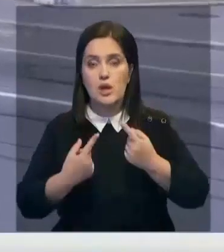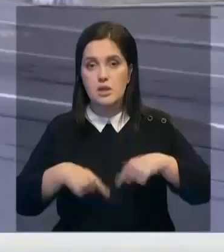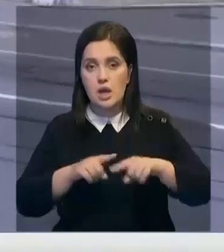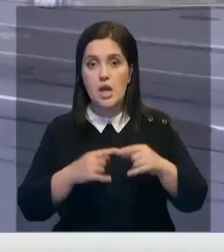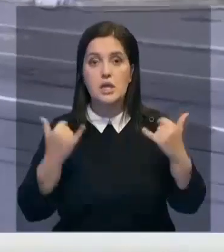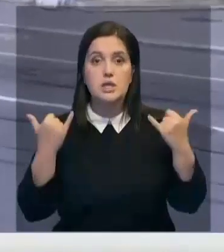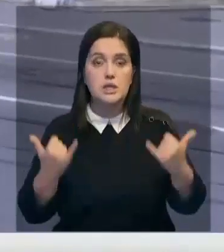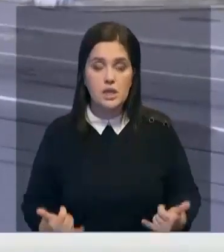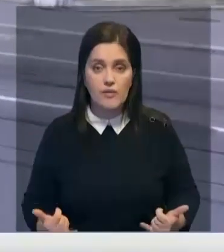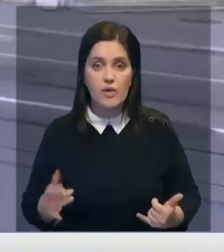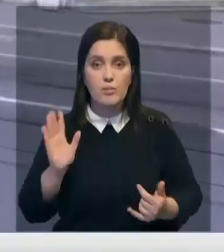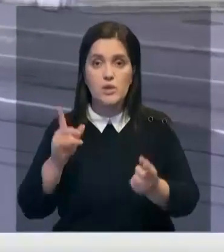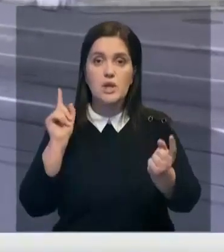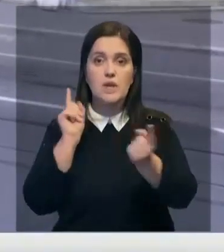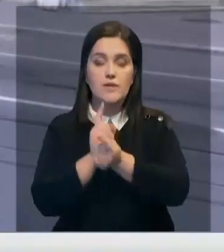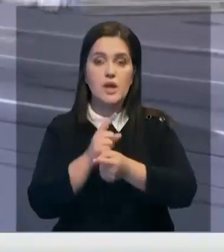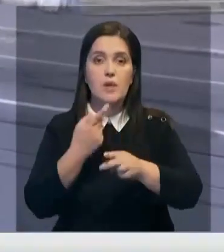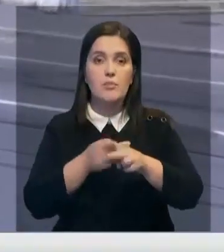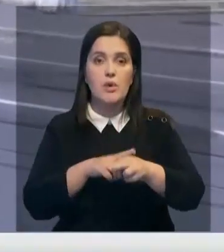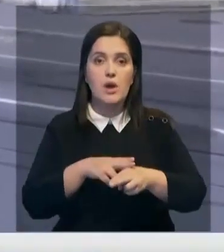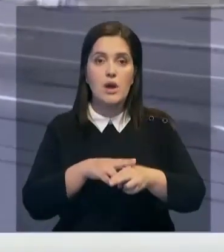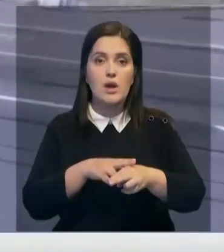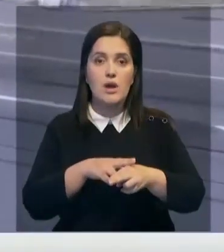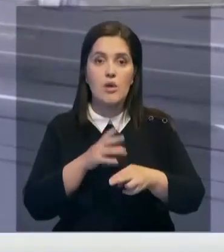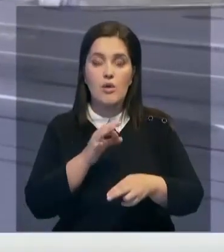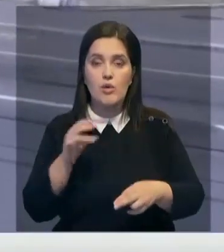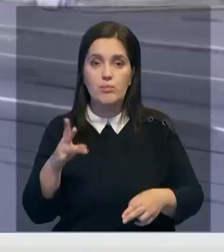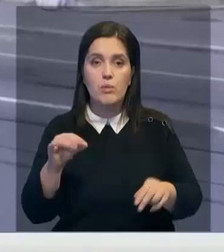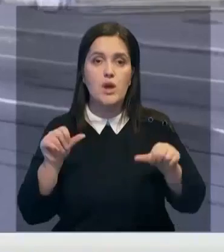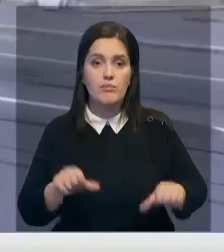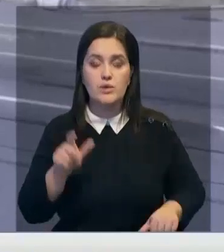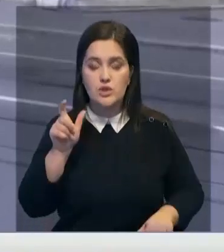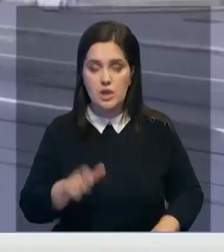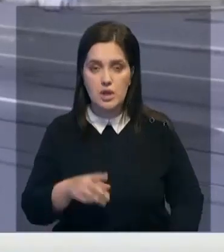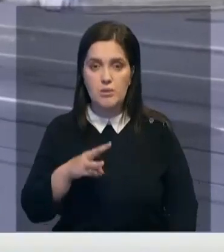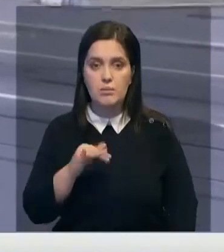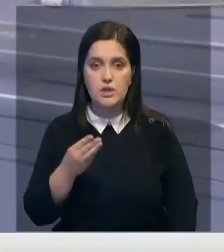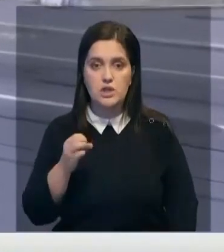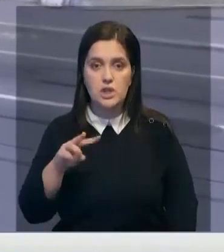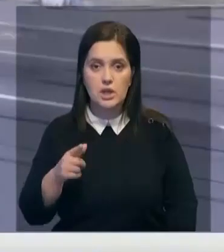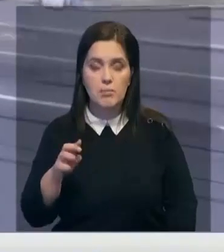уже сегодня он встретится с верховным комиссаром ООН по правам человека Мишель